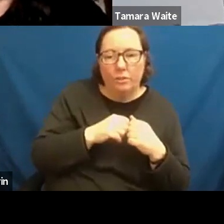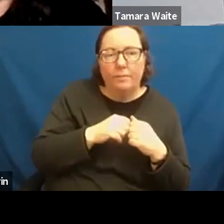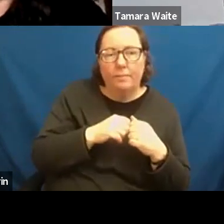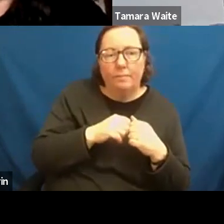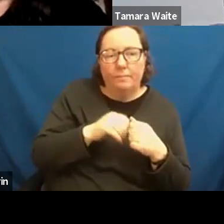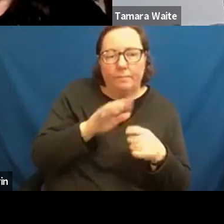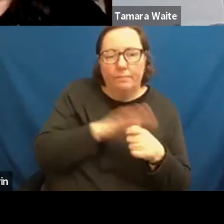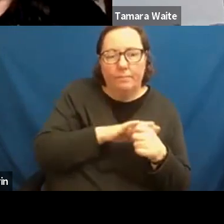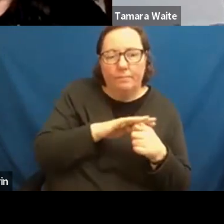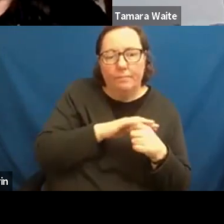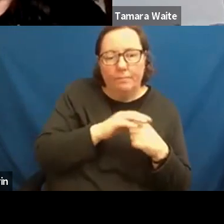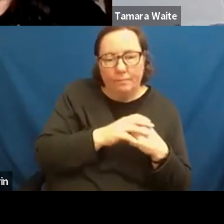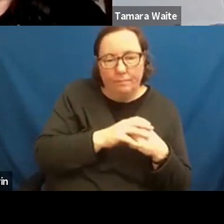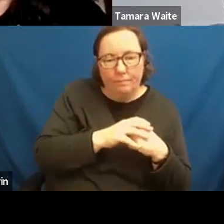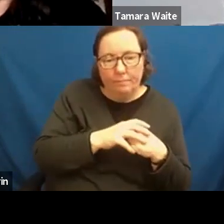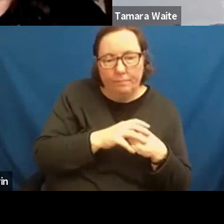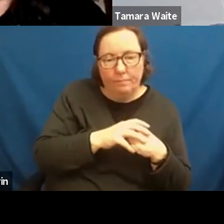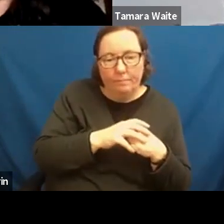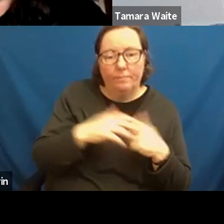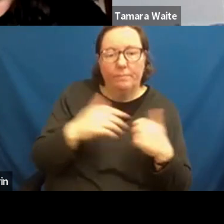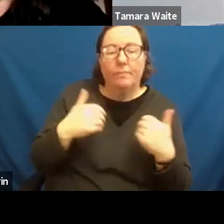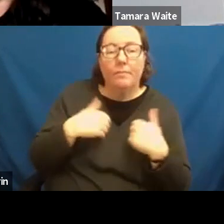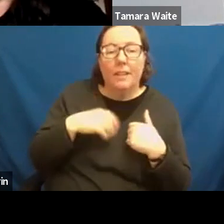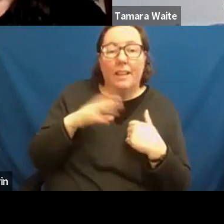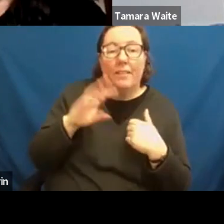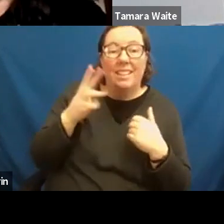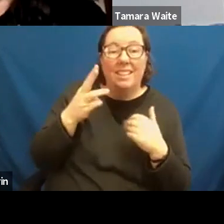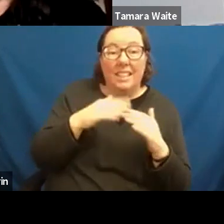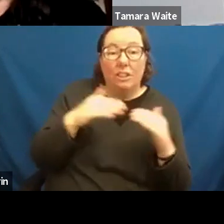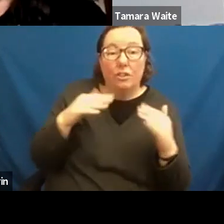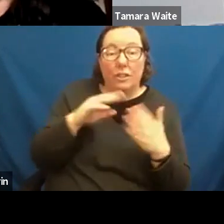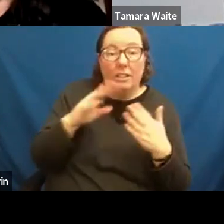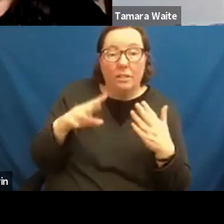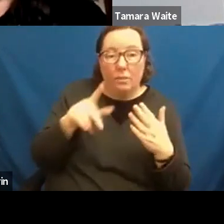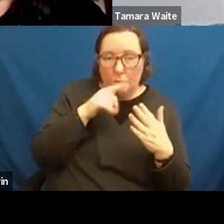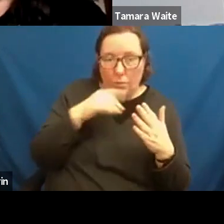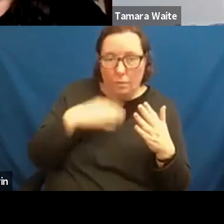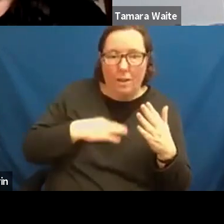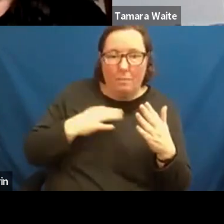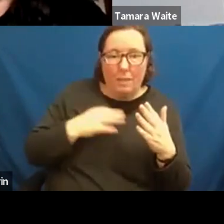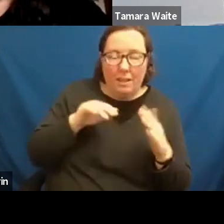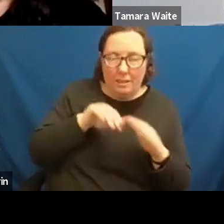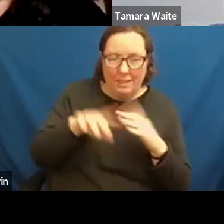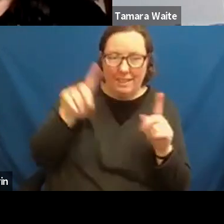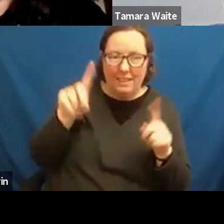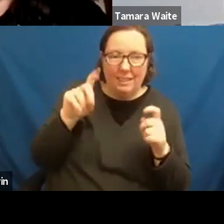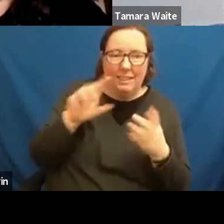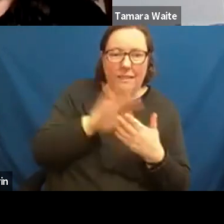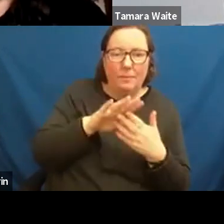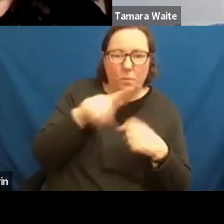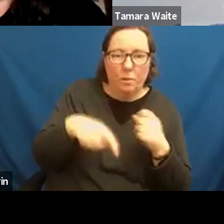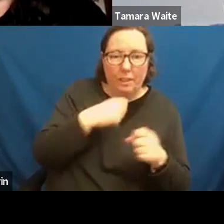exam school。 I have a 6th grader that are applying for exam school this year. 我现